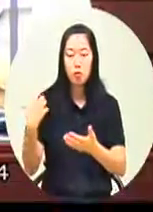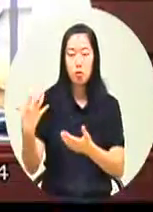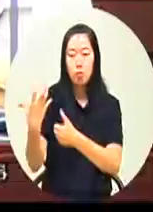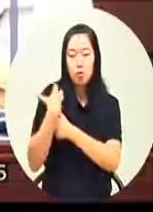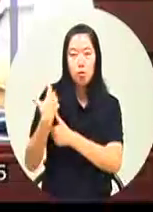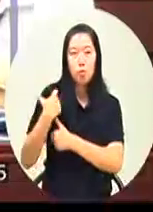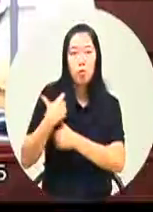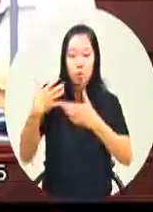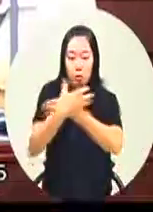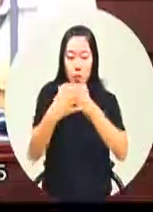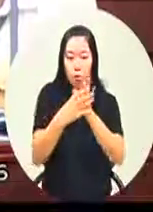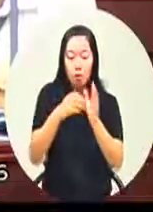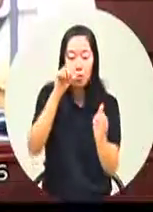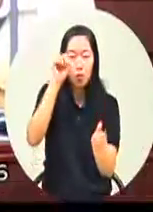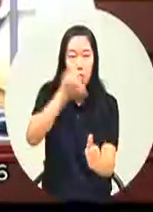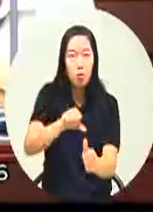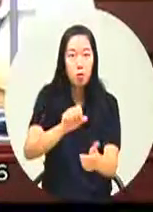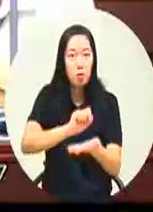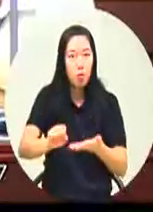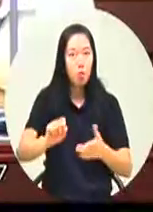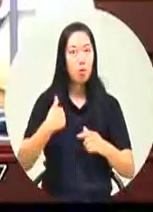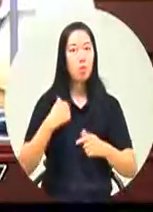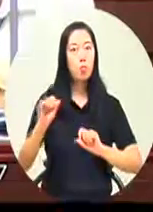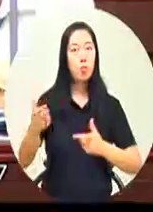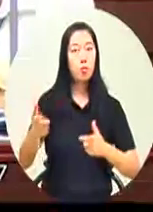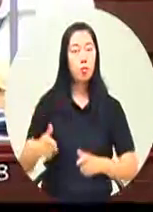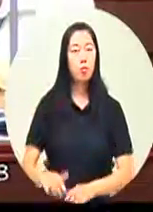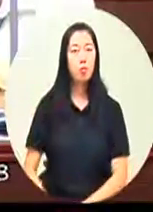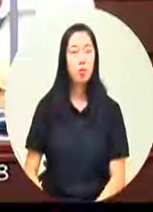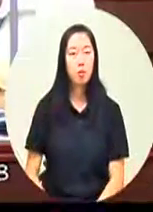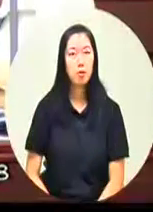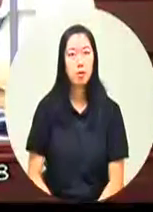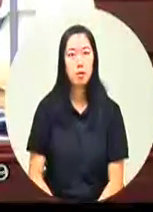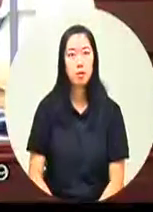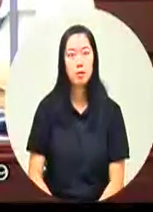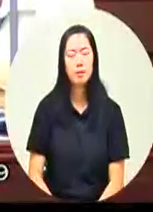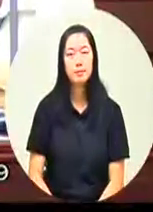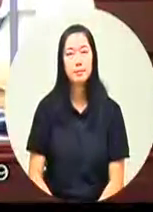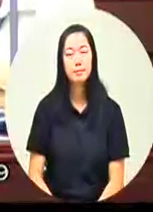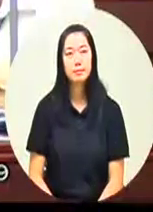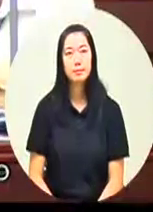我想回归到我们这个正确的地方来讨论。